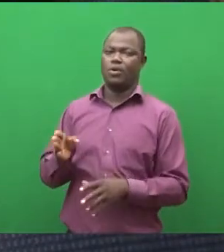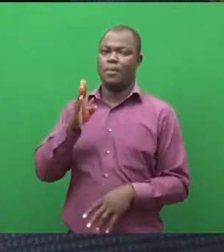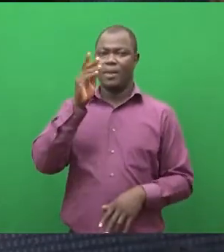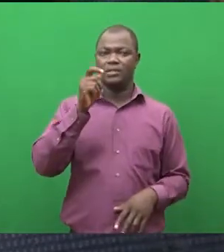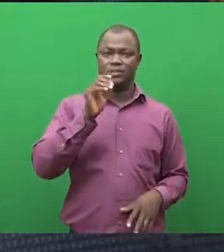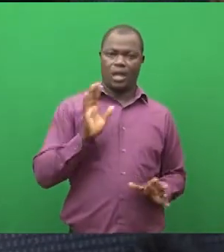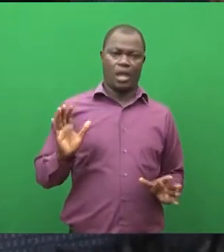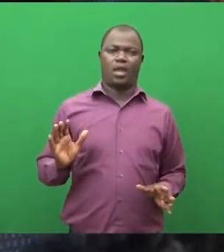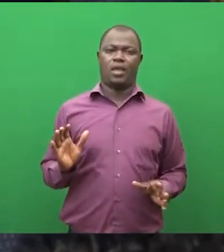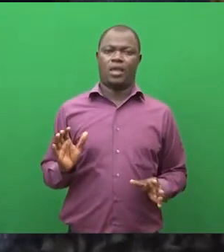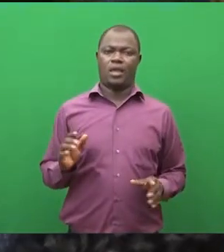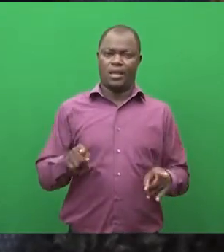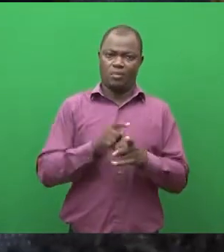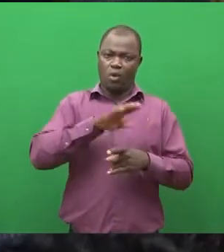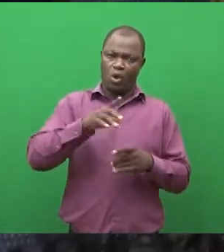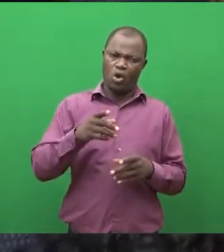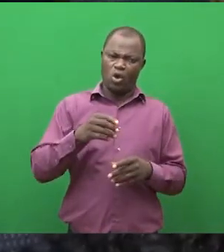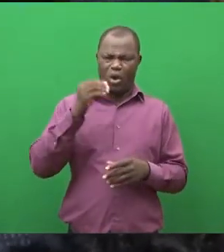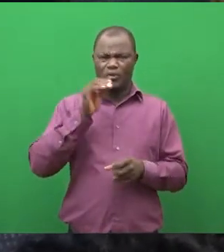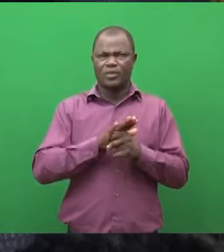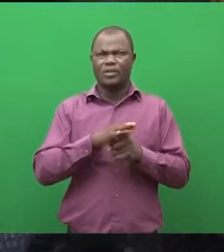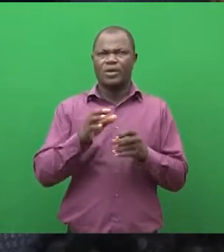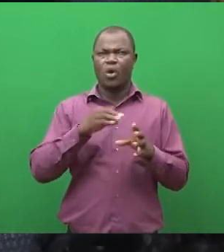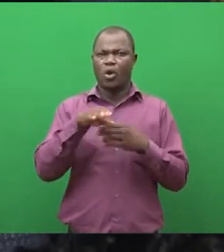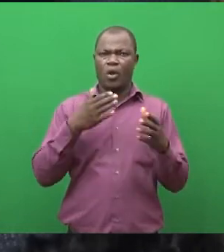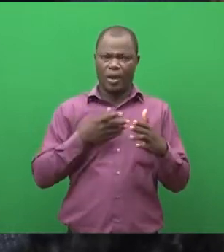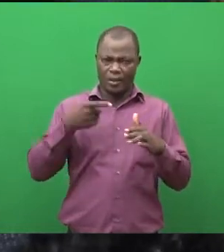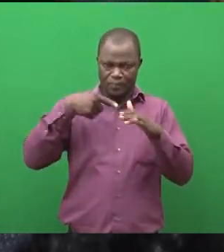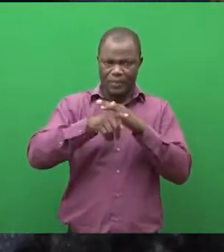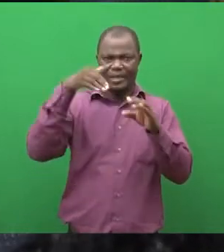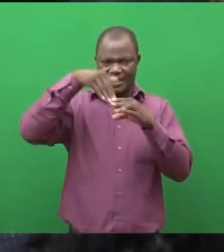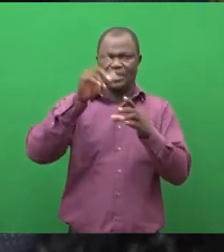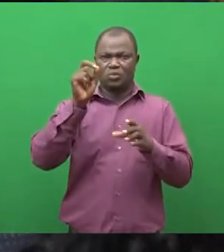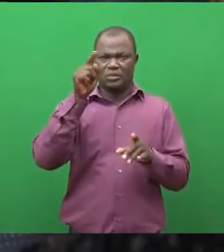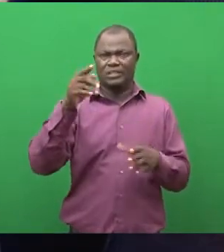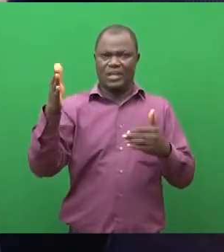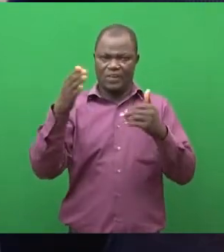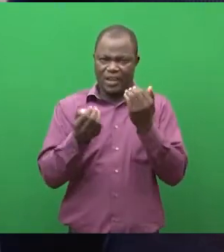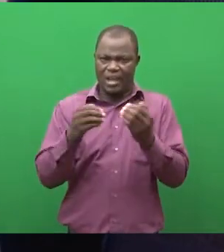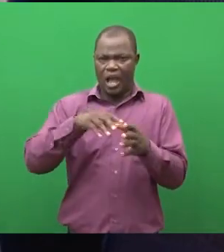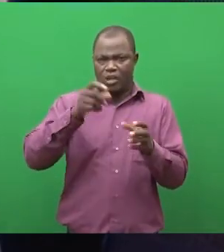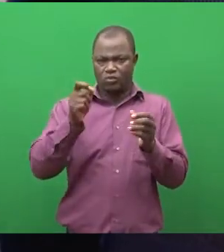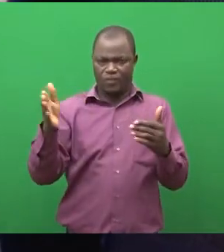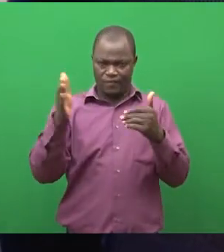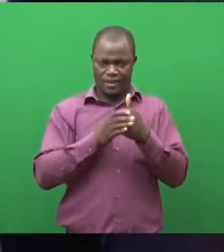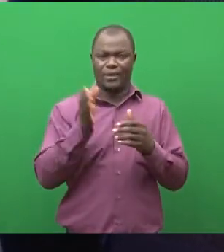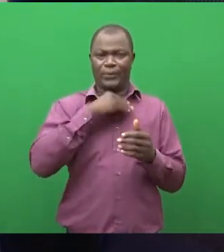nyamba kazhinji vanenge vachiitira kuti vanorara muzvikoro izvozvo zvabvavana.